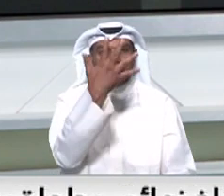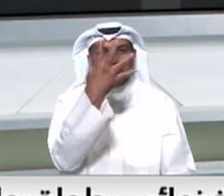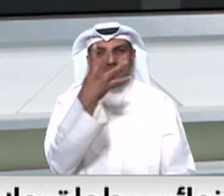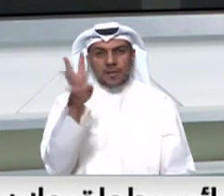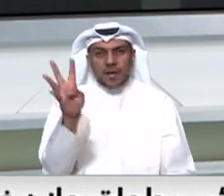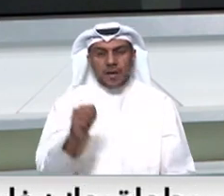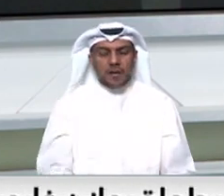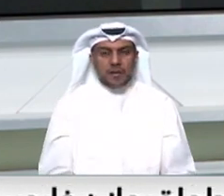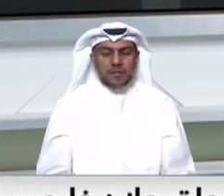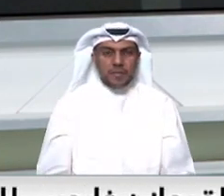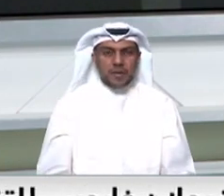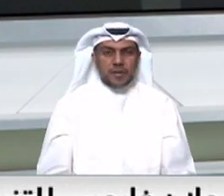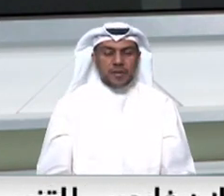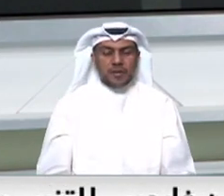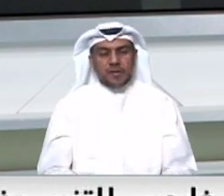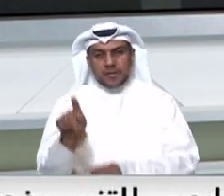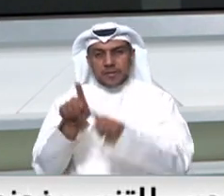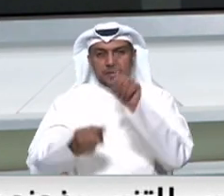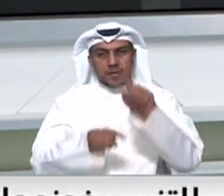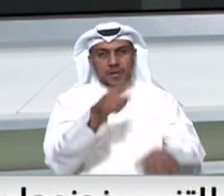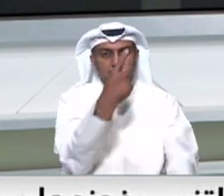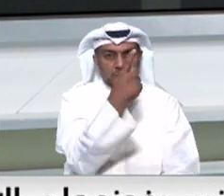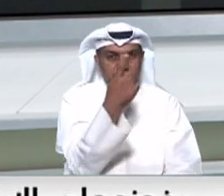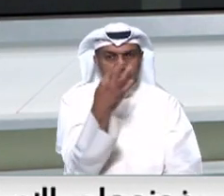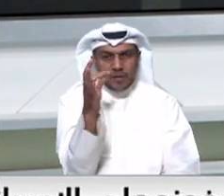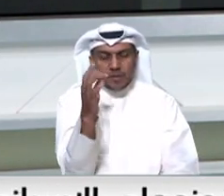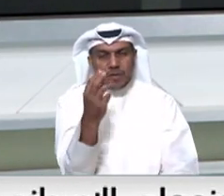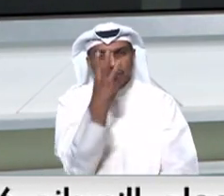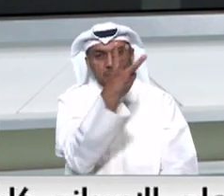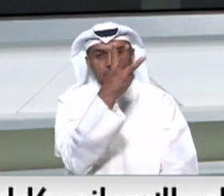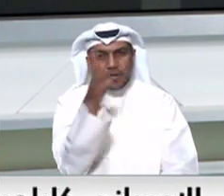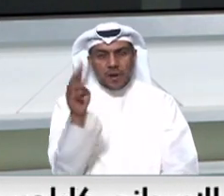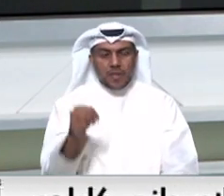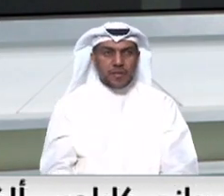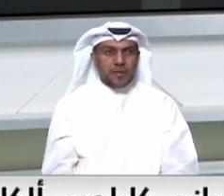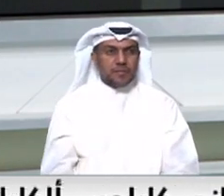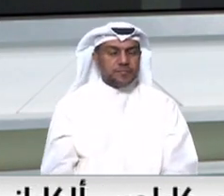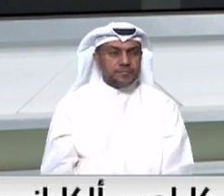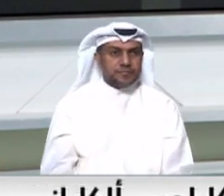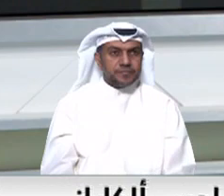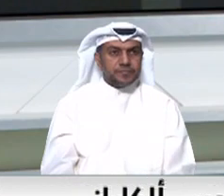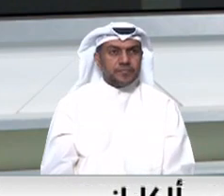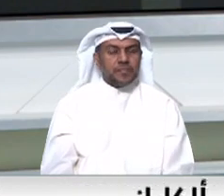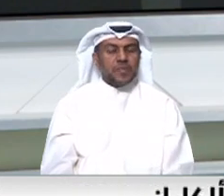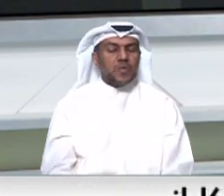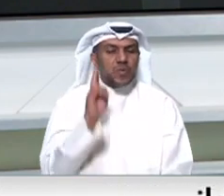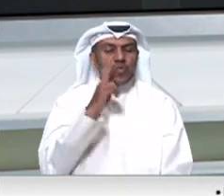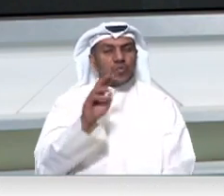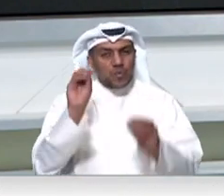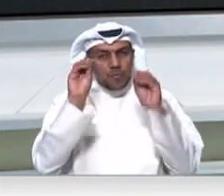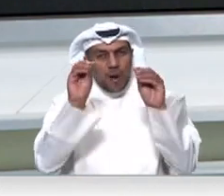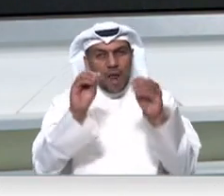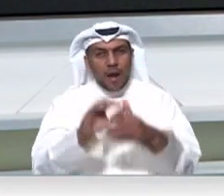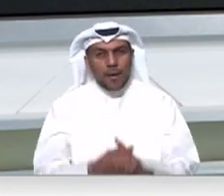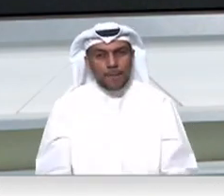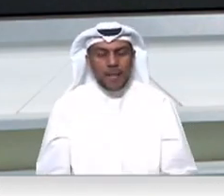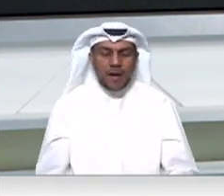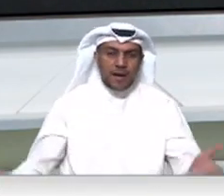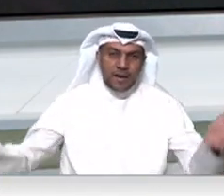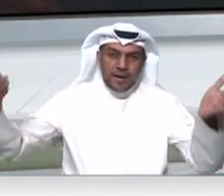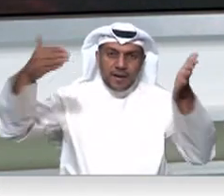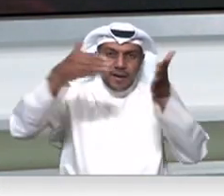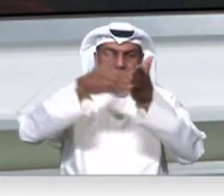الصغرى راح تتفاوت ما بين 31 إلى 33 درجة مئوية. أعزائي المشاهدين إلى هنا تنتهي